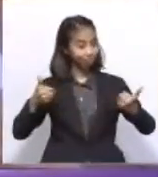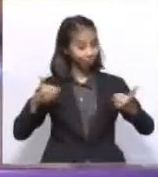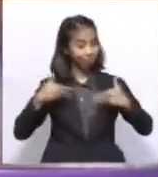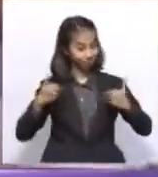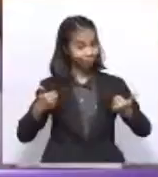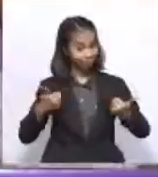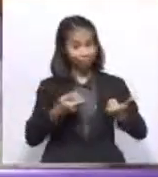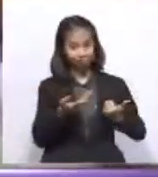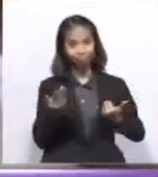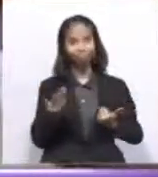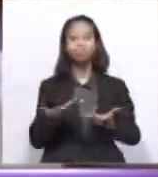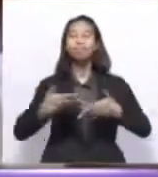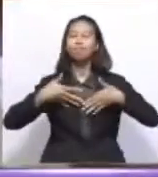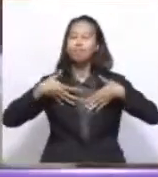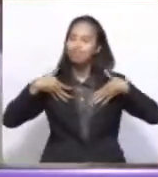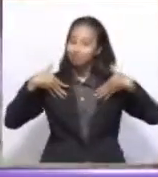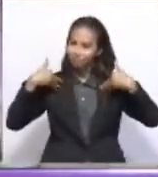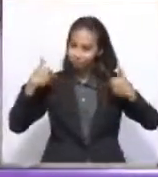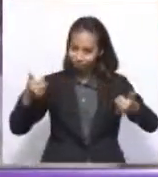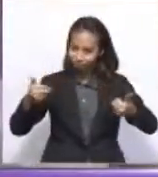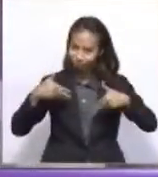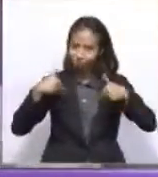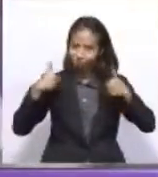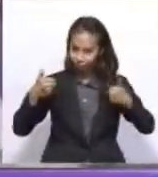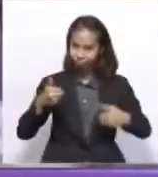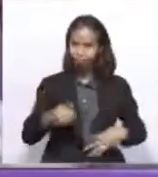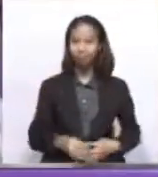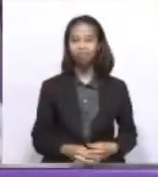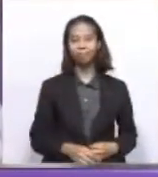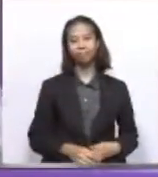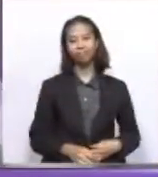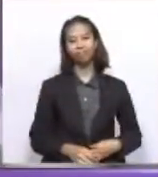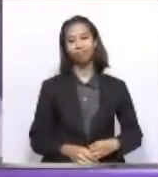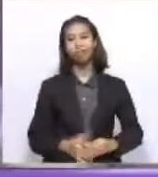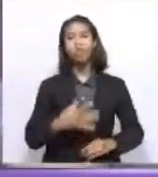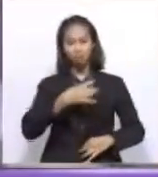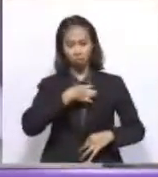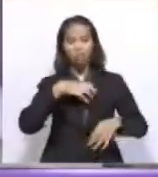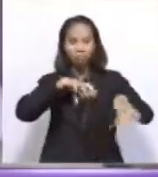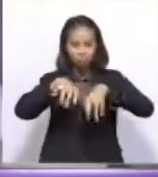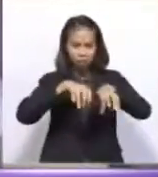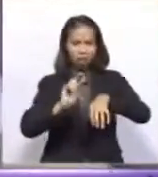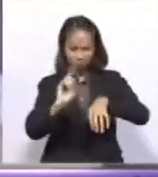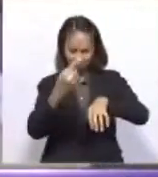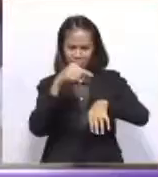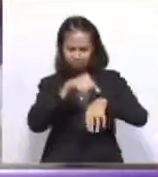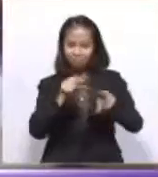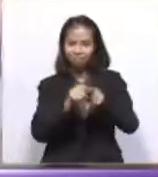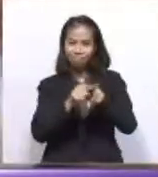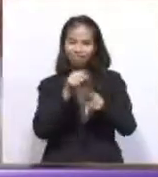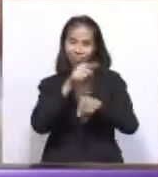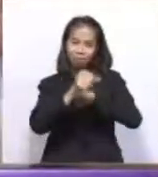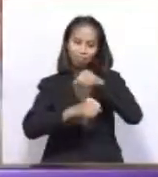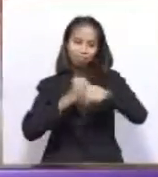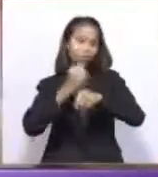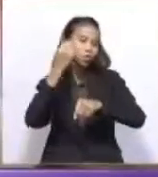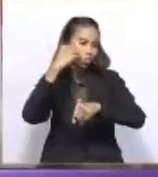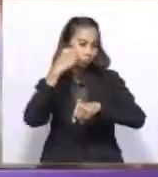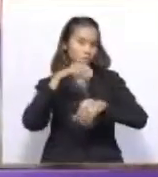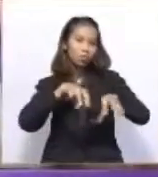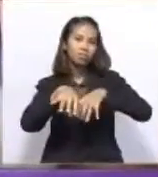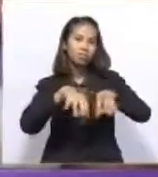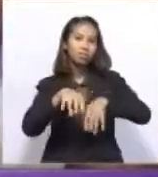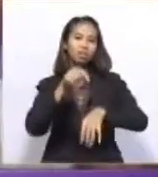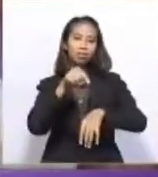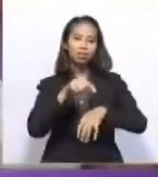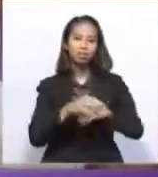ไหมคะ มีความสุขมากเลยลูก อยากจัดอีก เป็นไปได้นะจัดทุกปีใช่ไหมแ